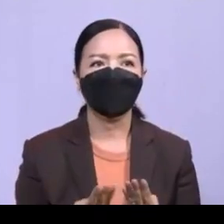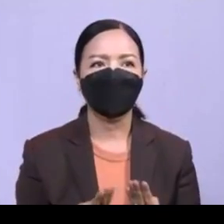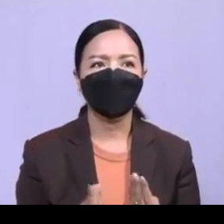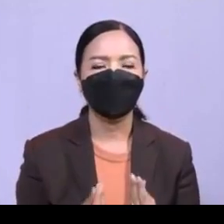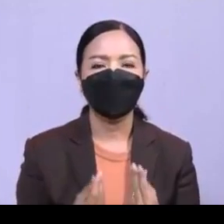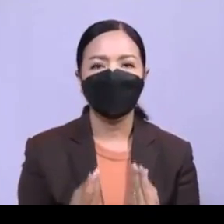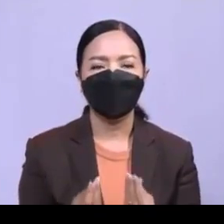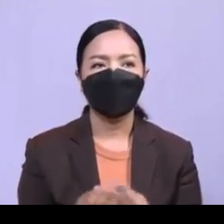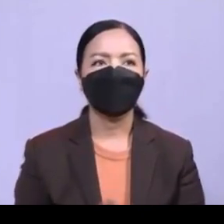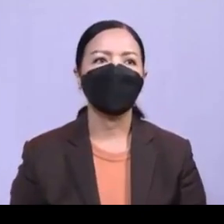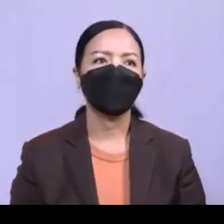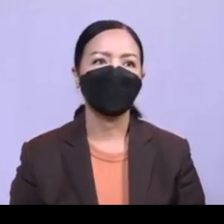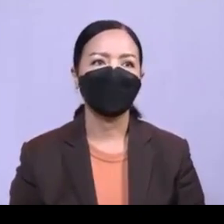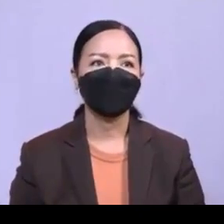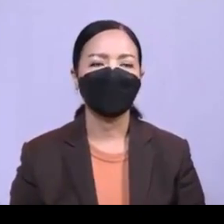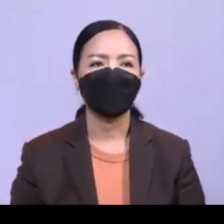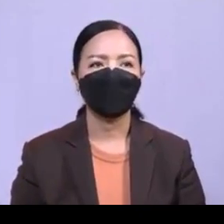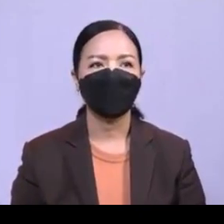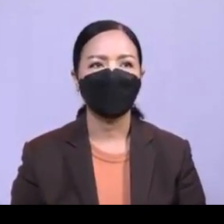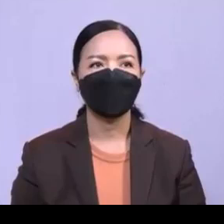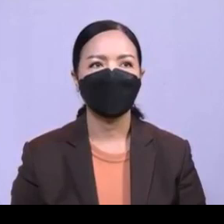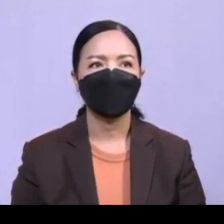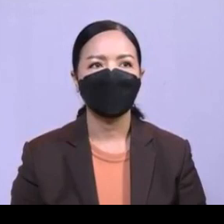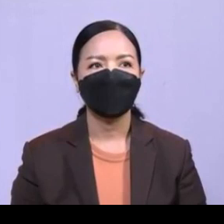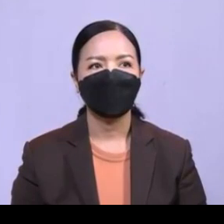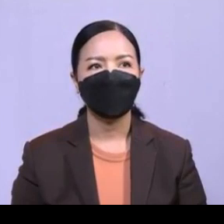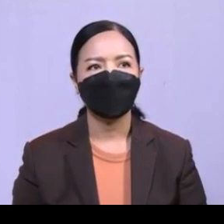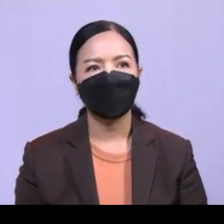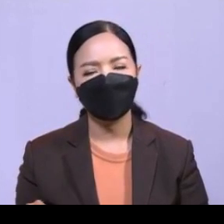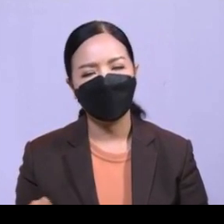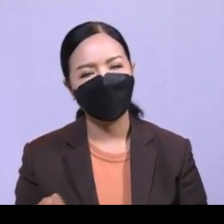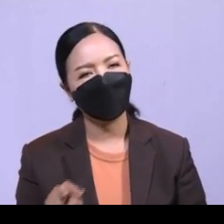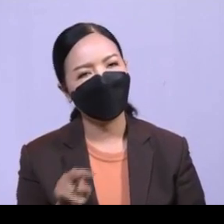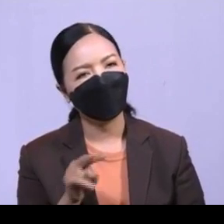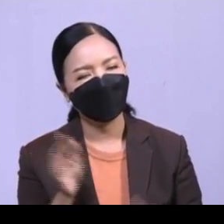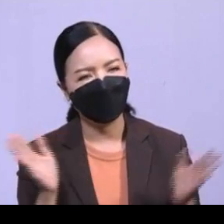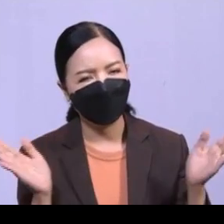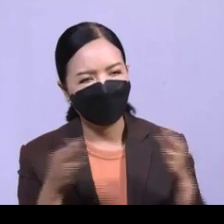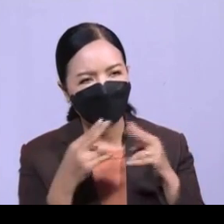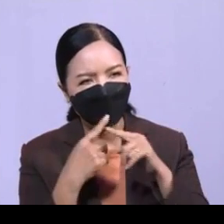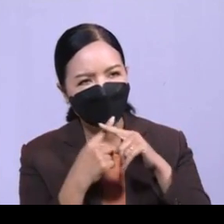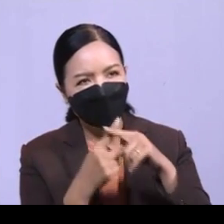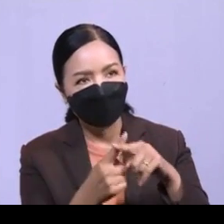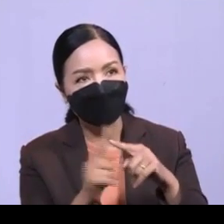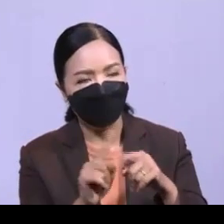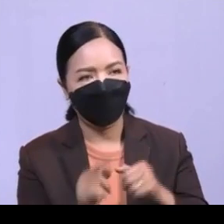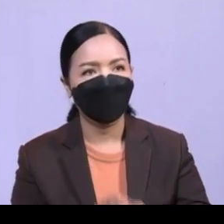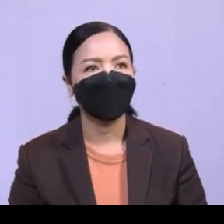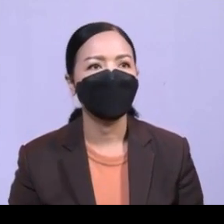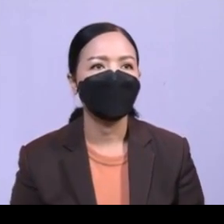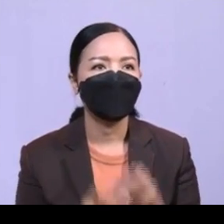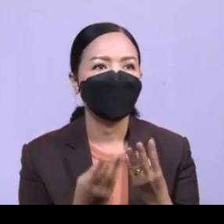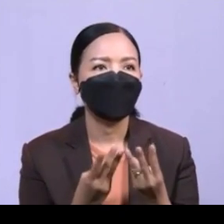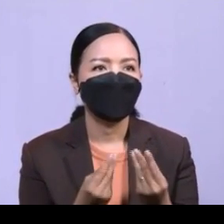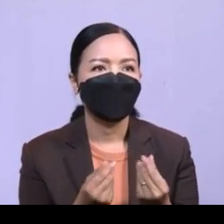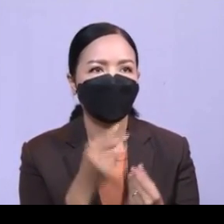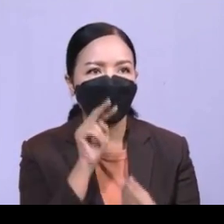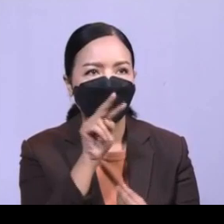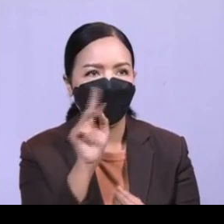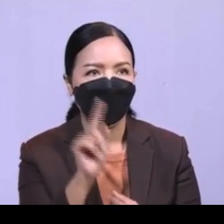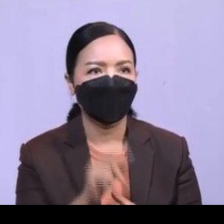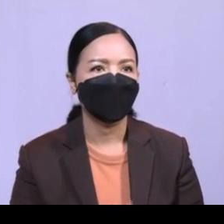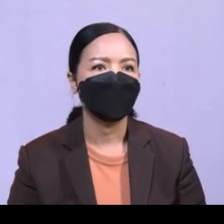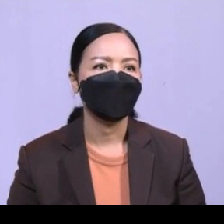รบูรณ์เนี่ยนะฮะแต่การโฟกัสของผู้คนเนี่ยนะฮะไม่ได้ไปโฟกัสที่เลขจากประทัดละ